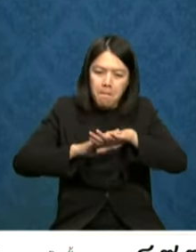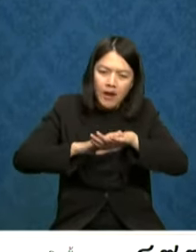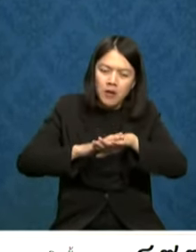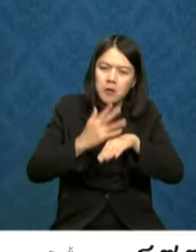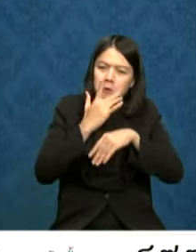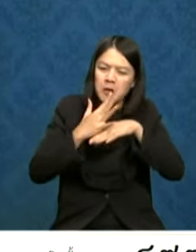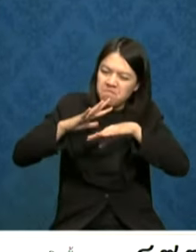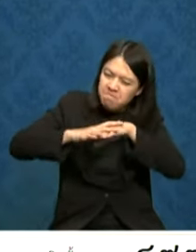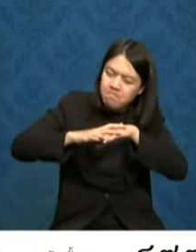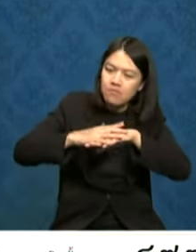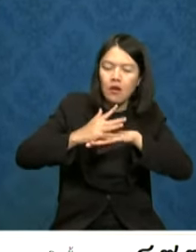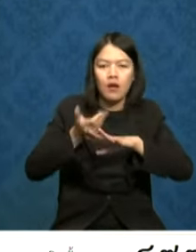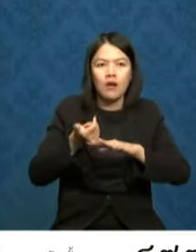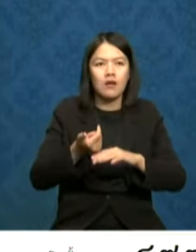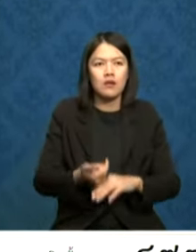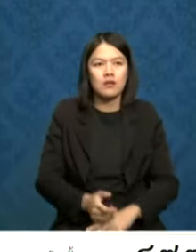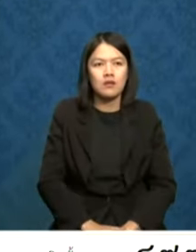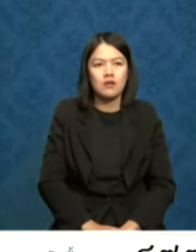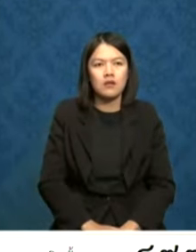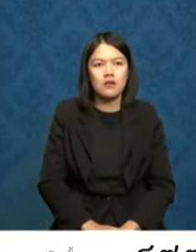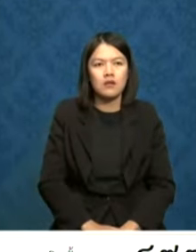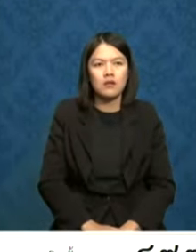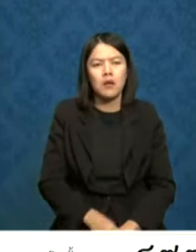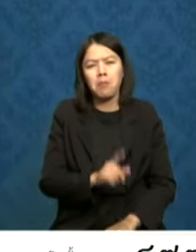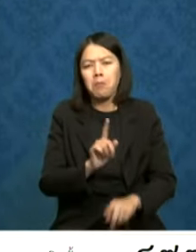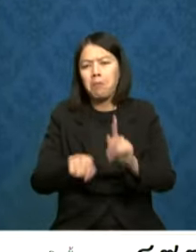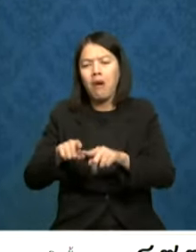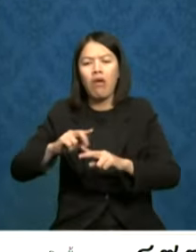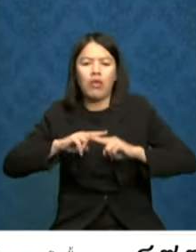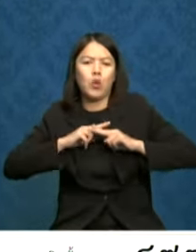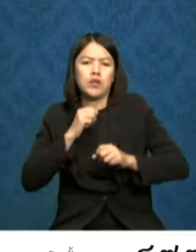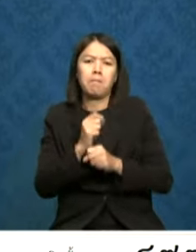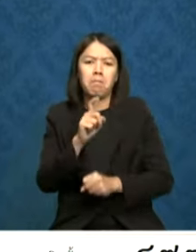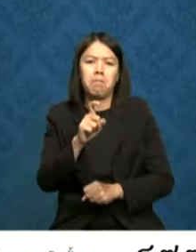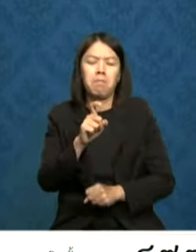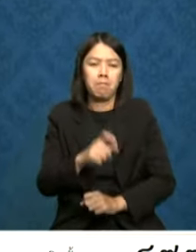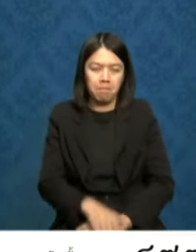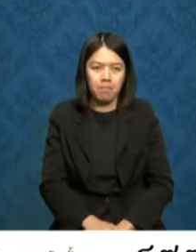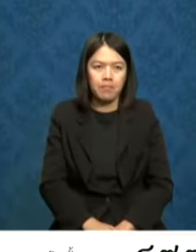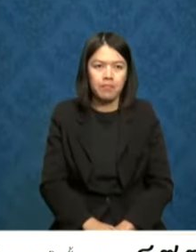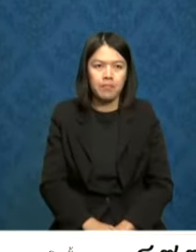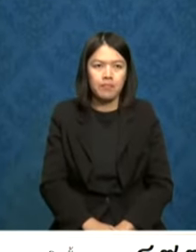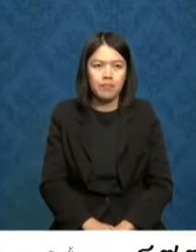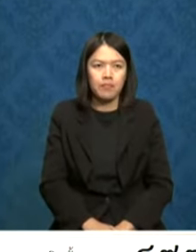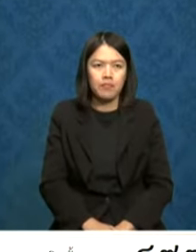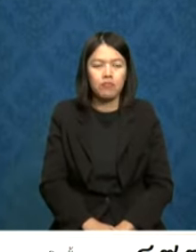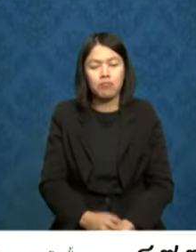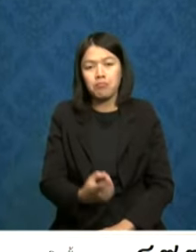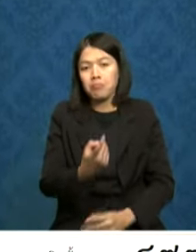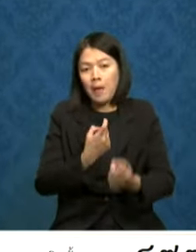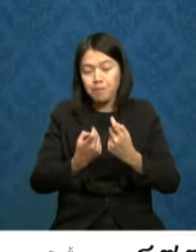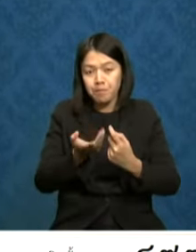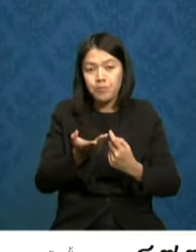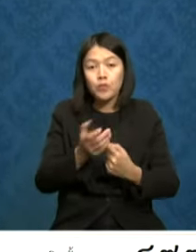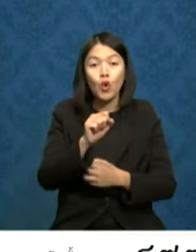เลือดจากโคโตสานนะครับก็เป็นบางประเภทนะครับที่เอกชนผลิตไม่ได้แล้วก็มีเพื่อนสมาชิกนะครับ